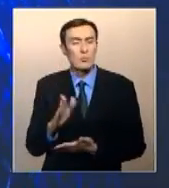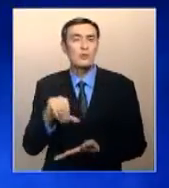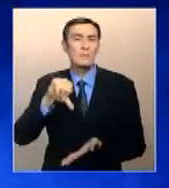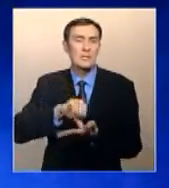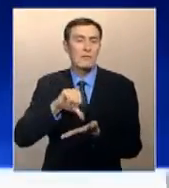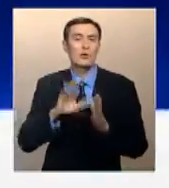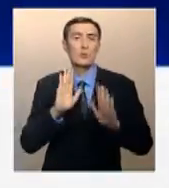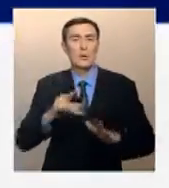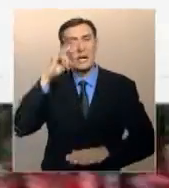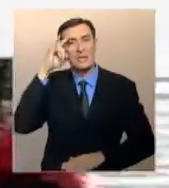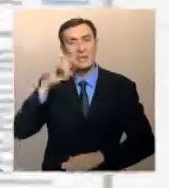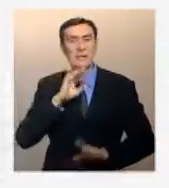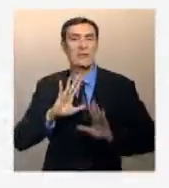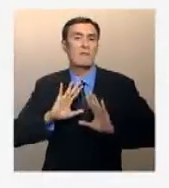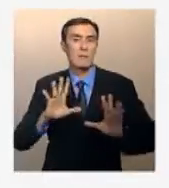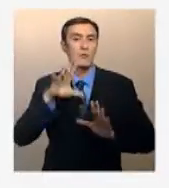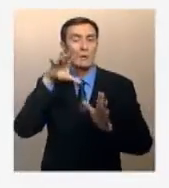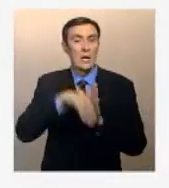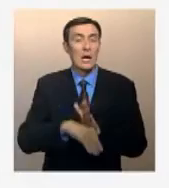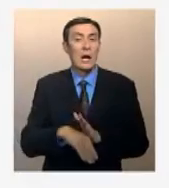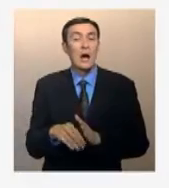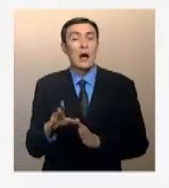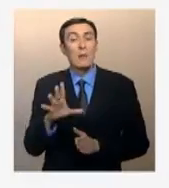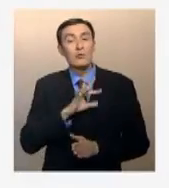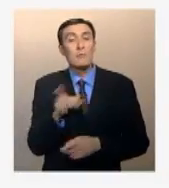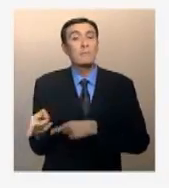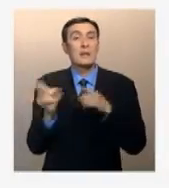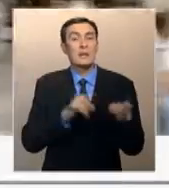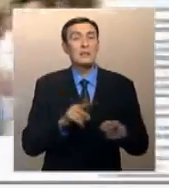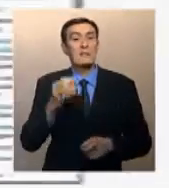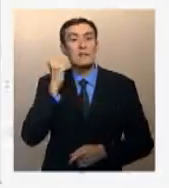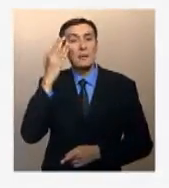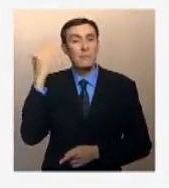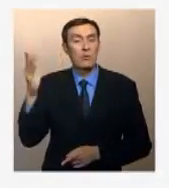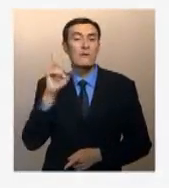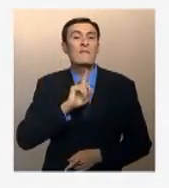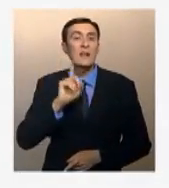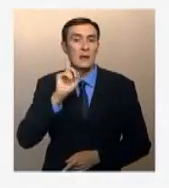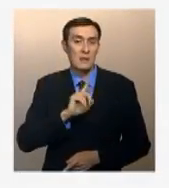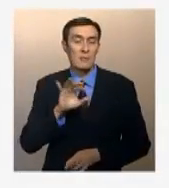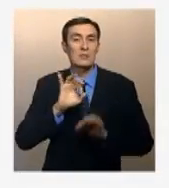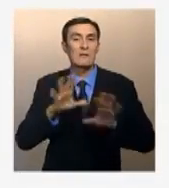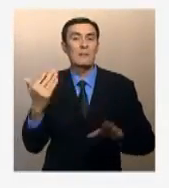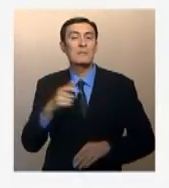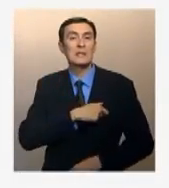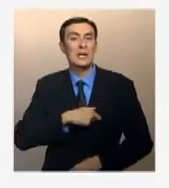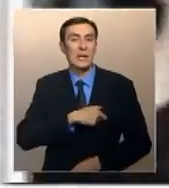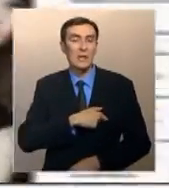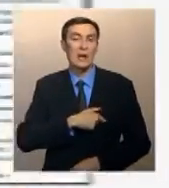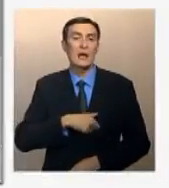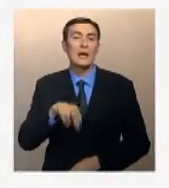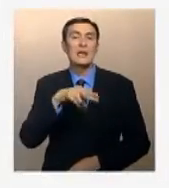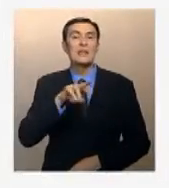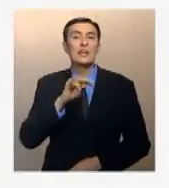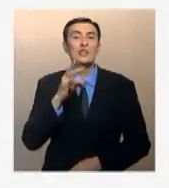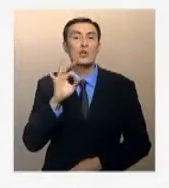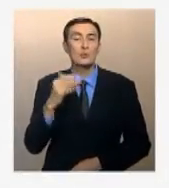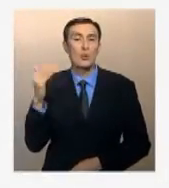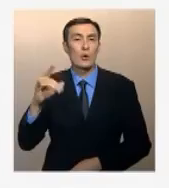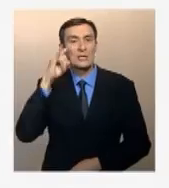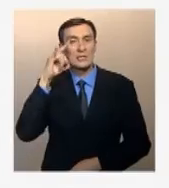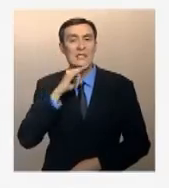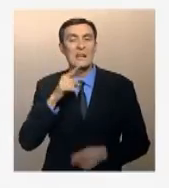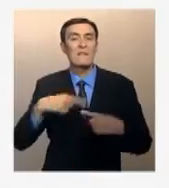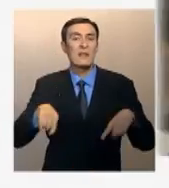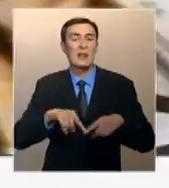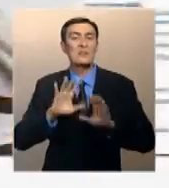будет представлять казахстанский волейбол. Оказалось, что переезд в страну восходящего солнца временный. По словам ее тренера Анатолия Дьяченко,